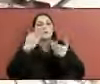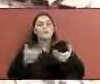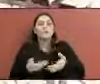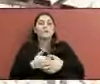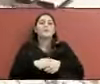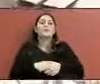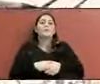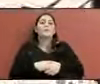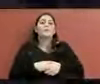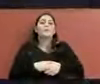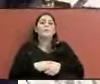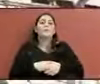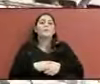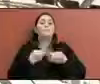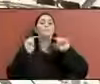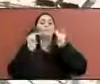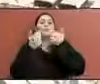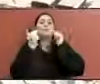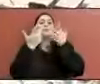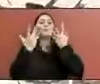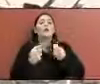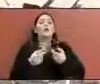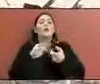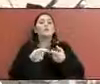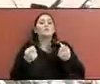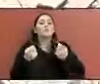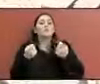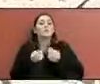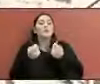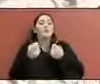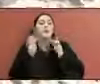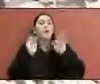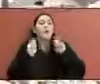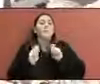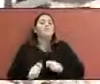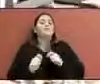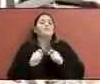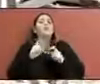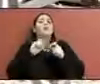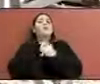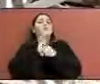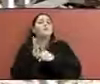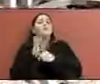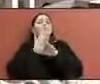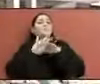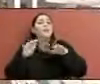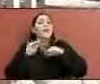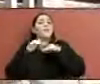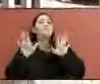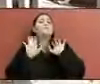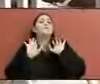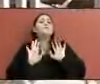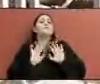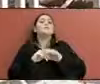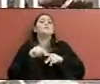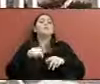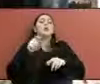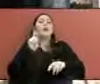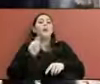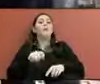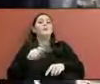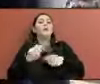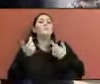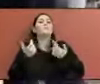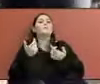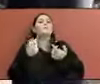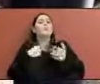Online olarak da bu çalışmayı yapacağız. Öyle tahmin ediyorum ki Covid biter bitmez de buradaki yapacağımız çalışma,